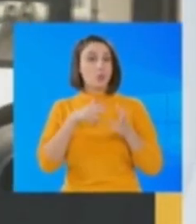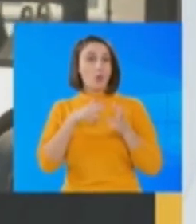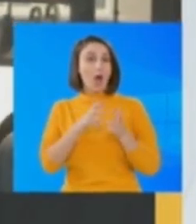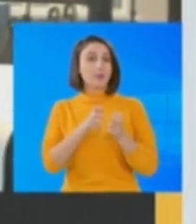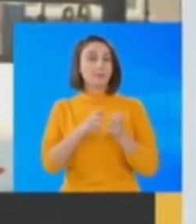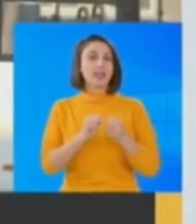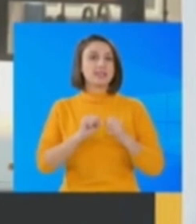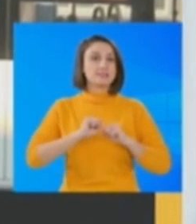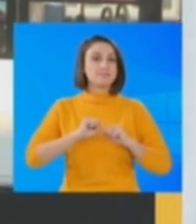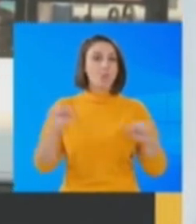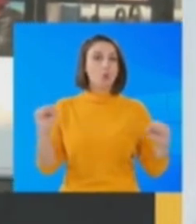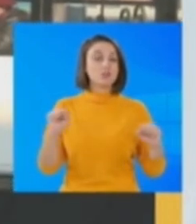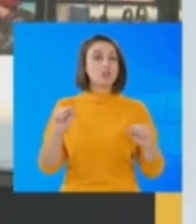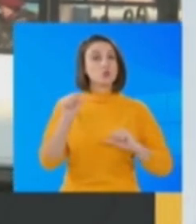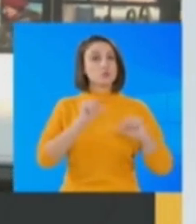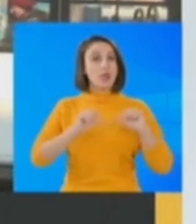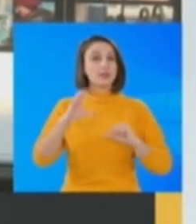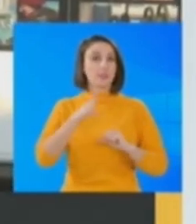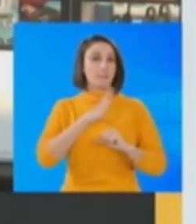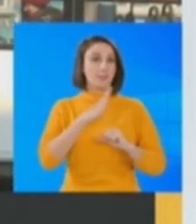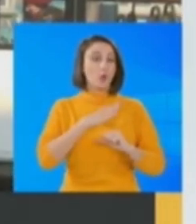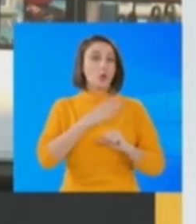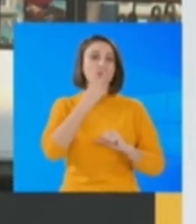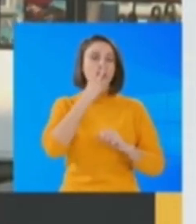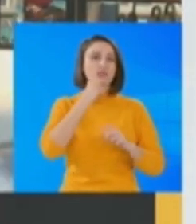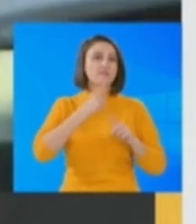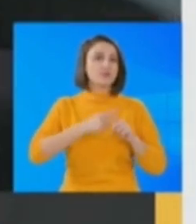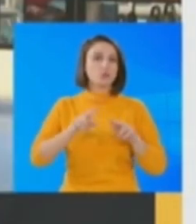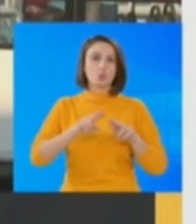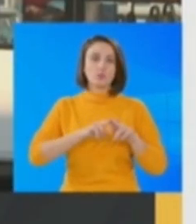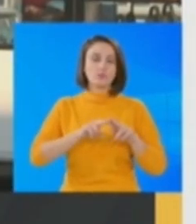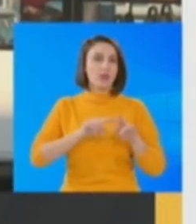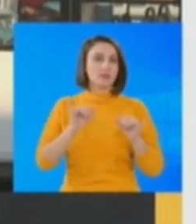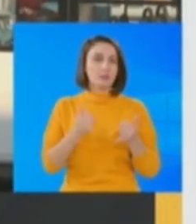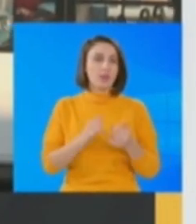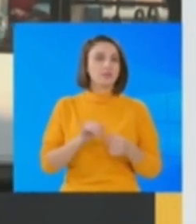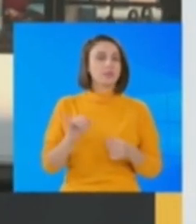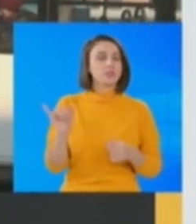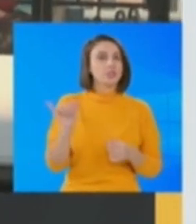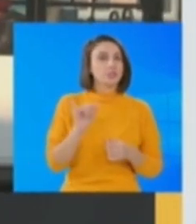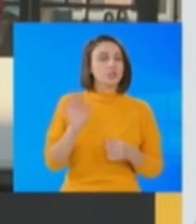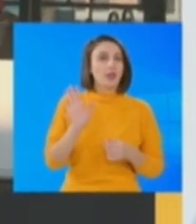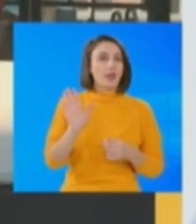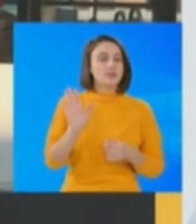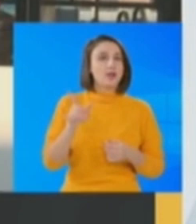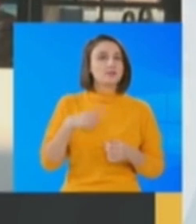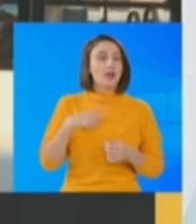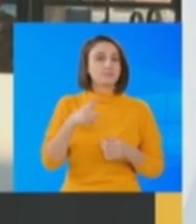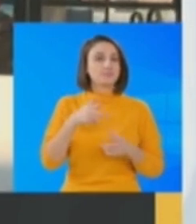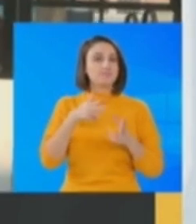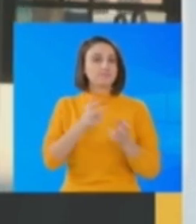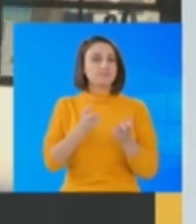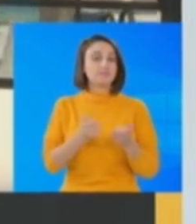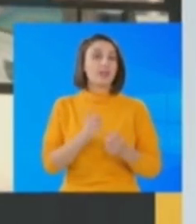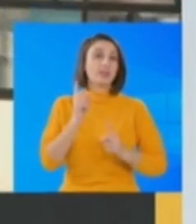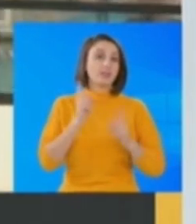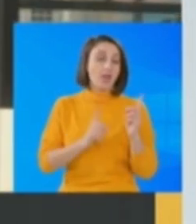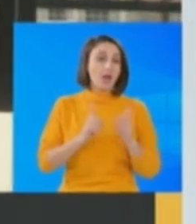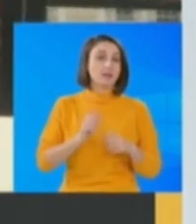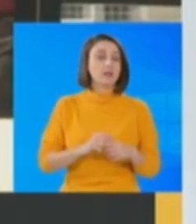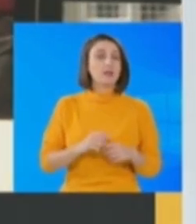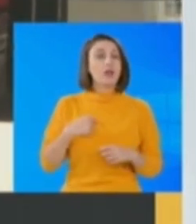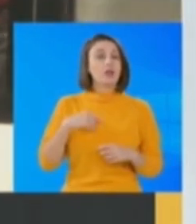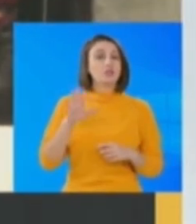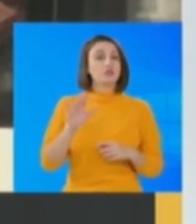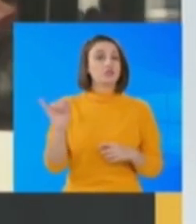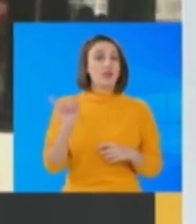de Arme Explozive și Substanțe Periculoase pentru a vedea cu exactitate cui aparține,